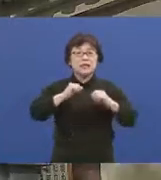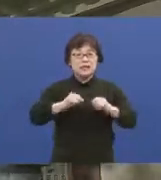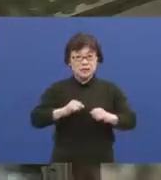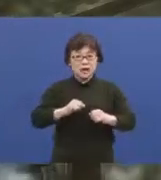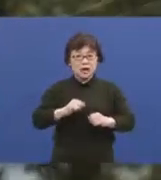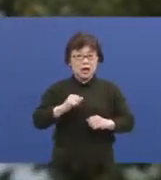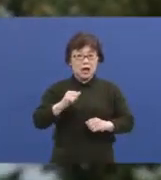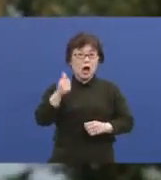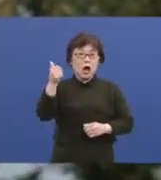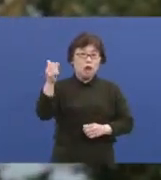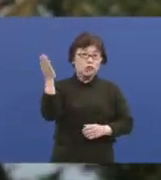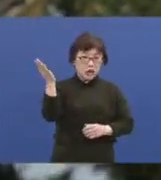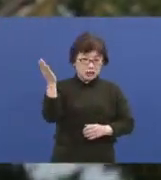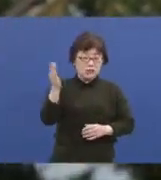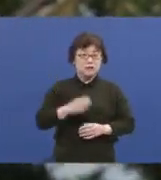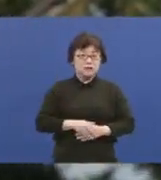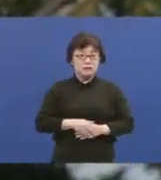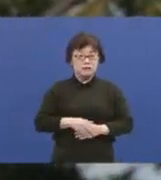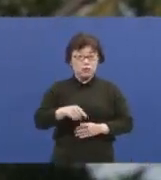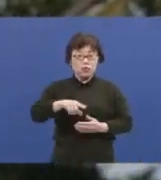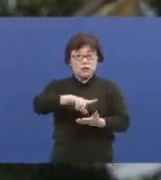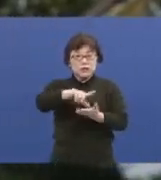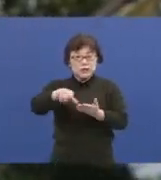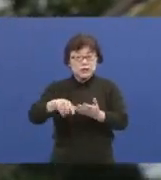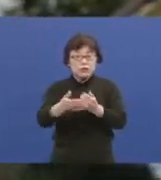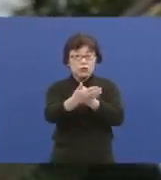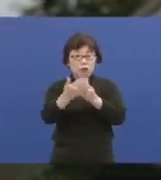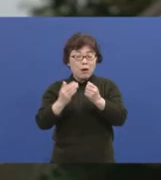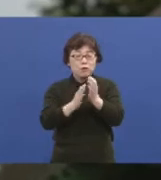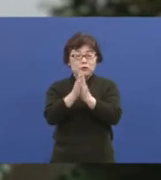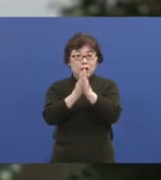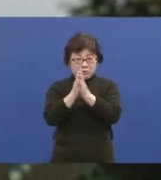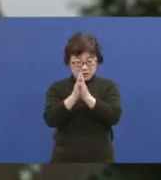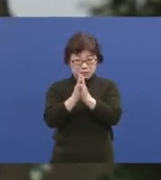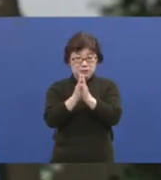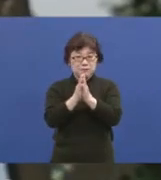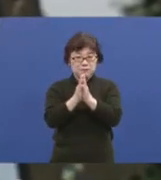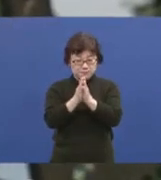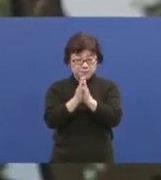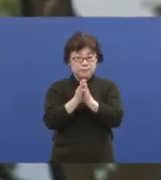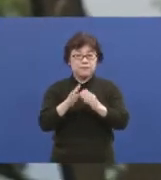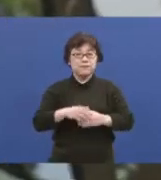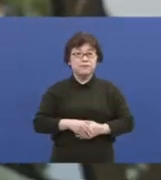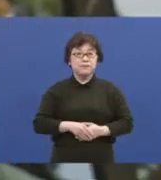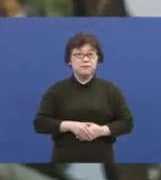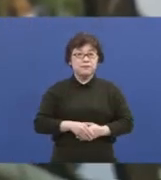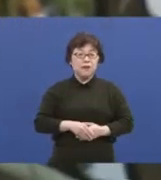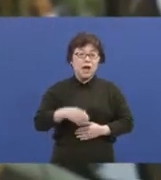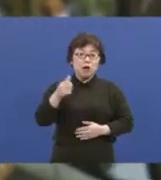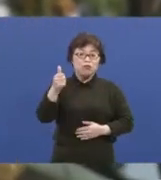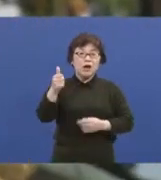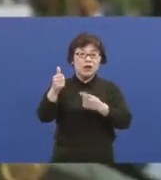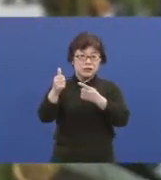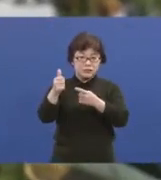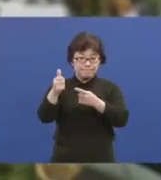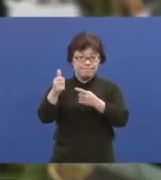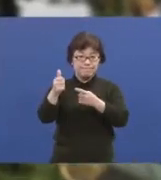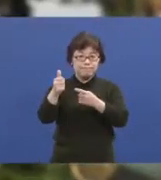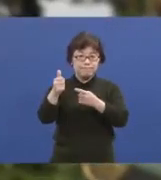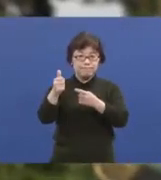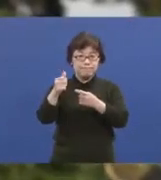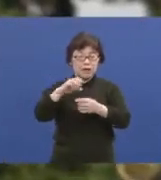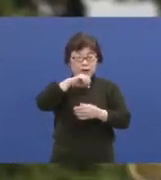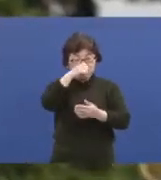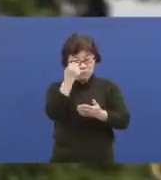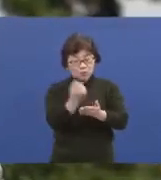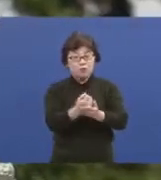ずこの地域の守り神であったその服部の村地をの功